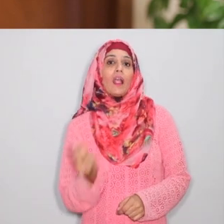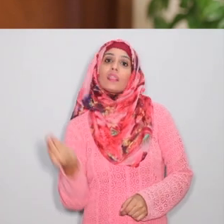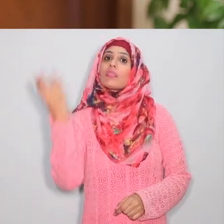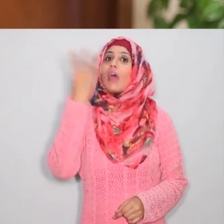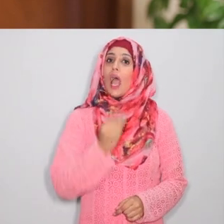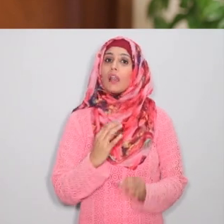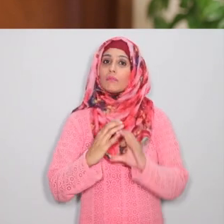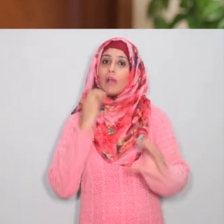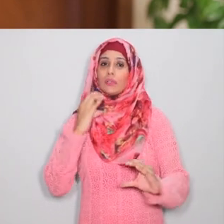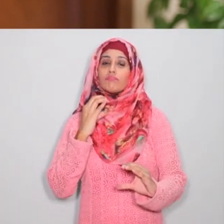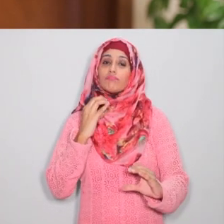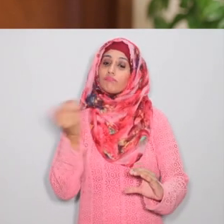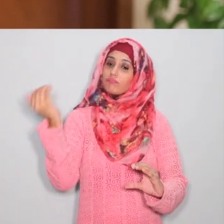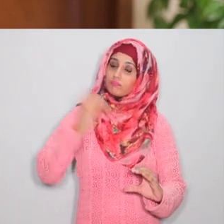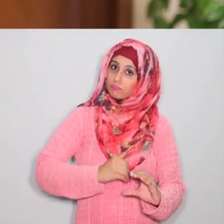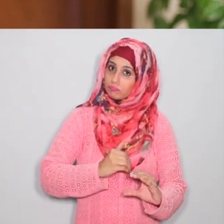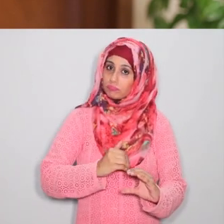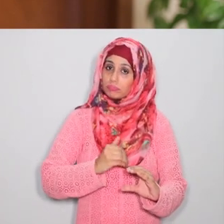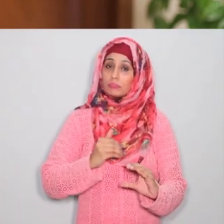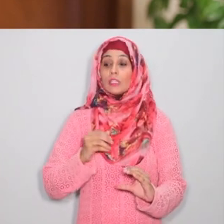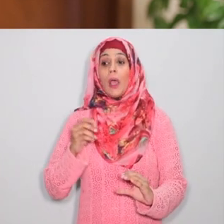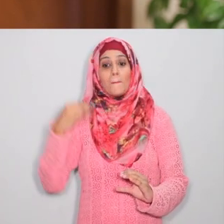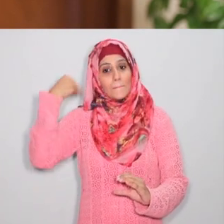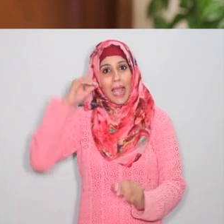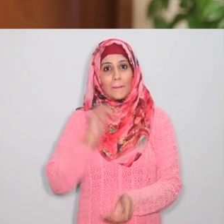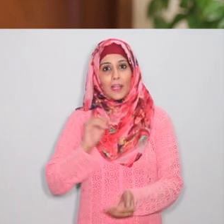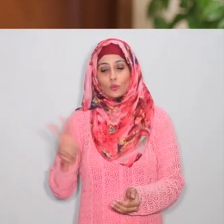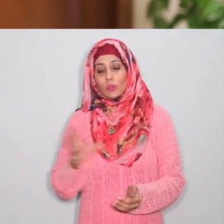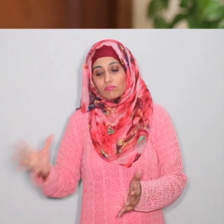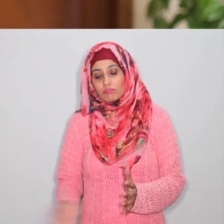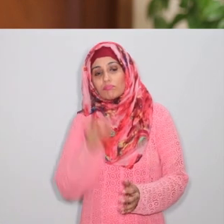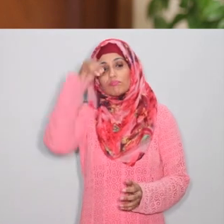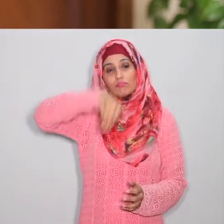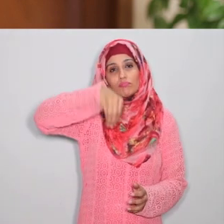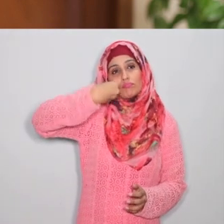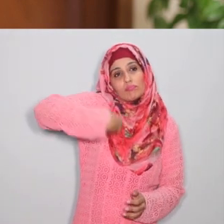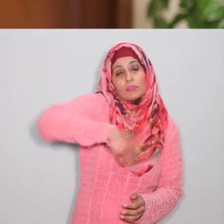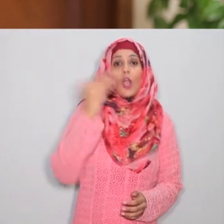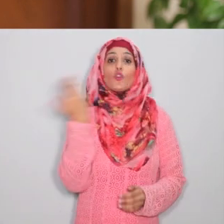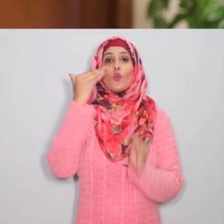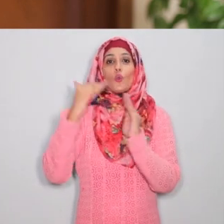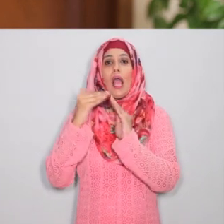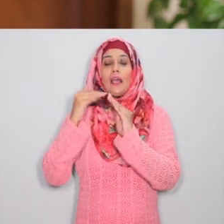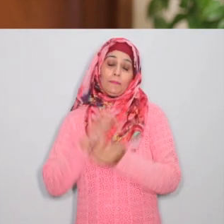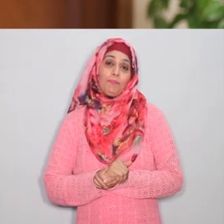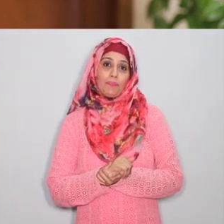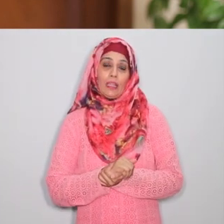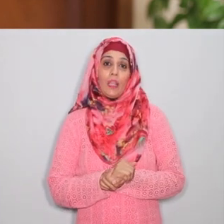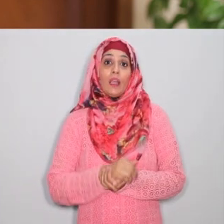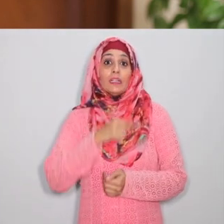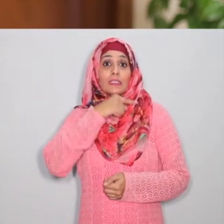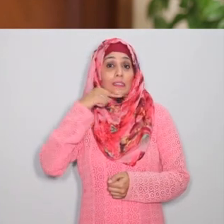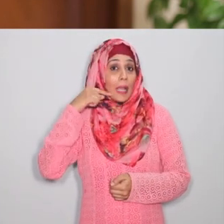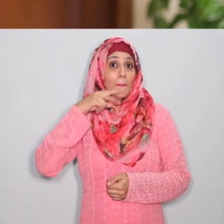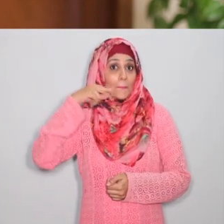बहन और मुनि को उनके घर लेकर आ तो मोनी तो फॉर्म